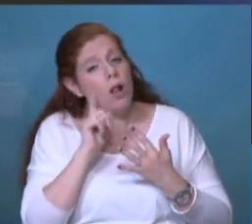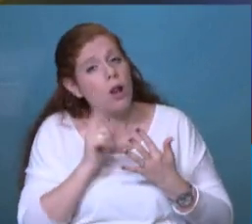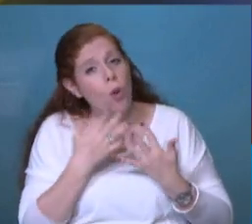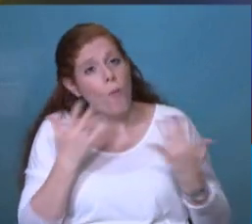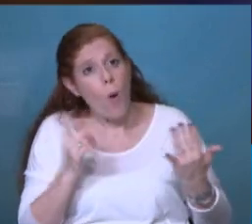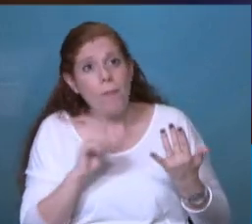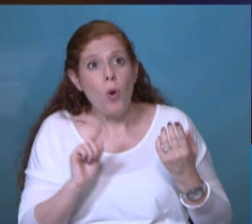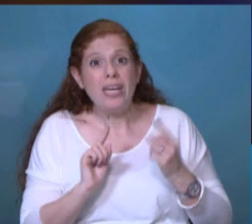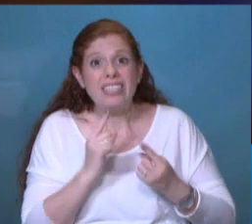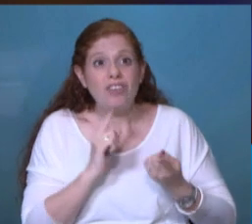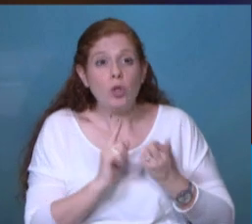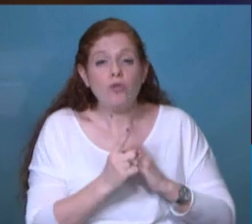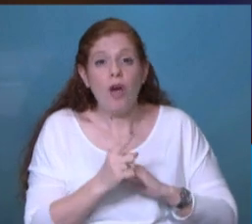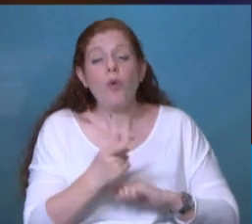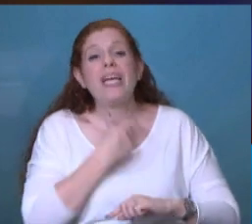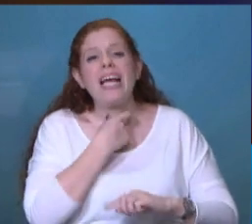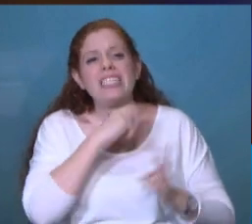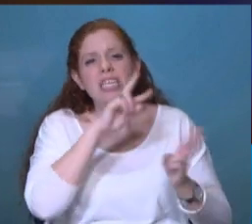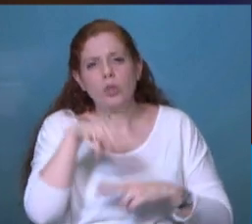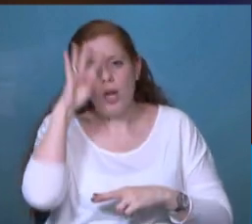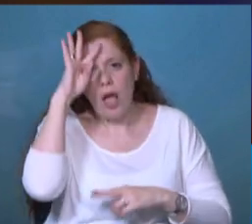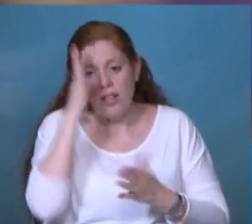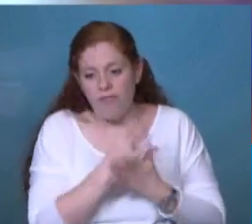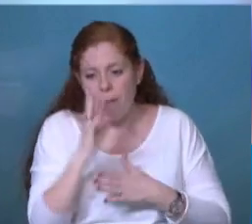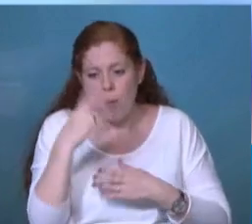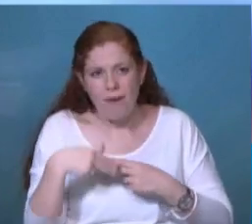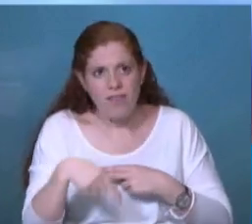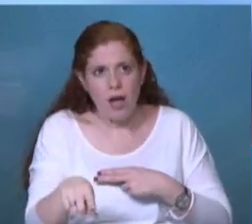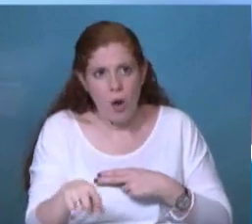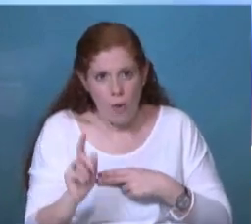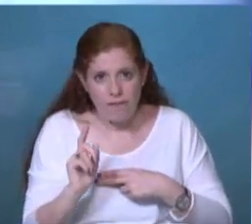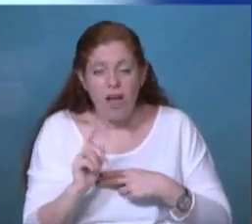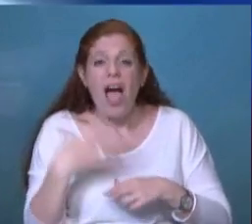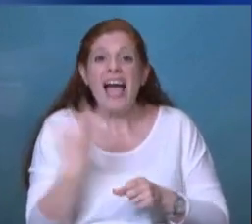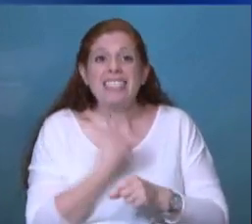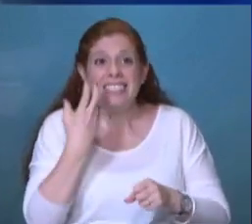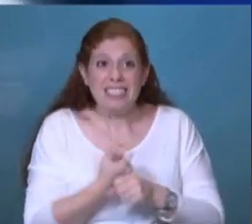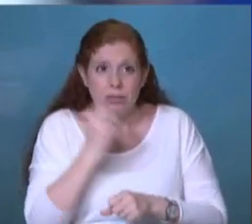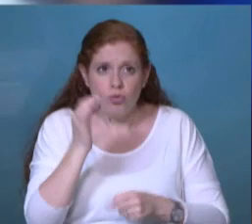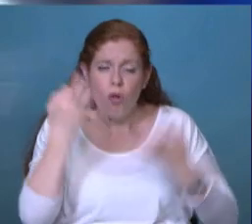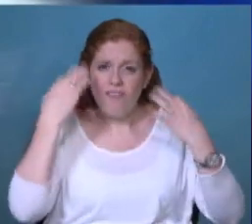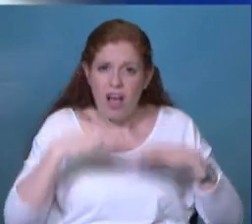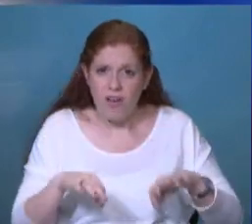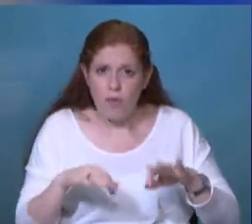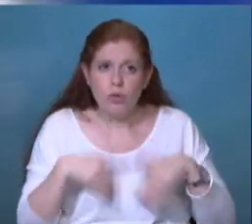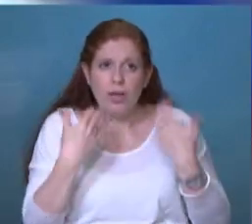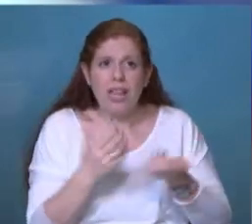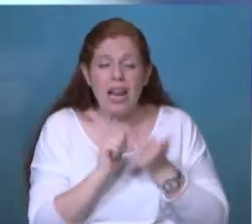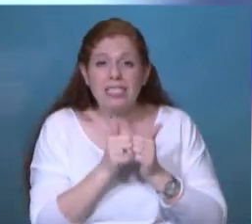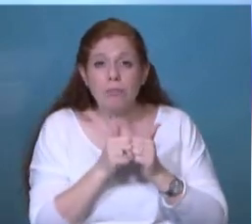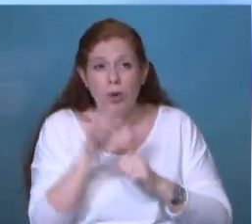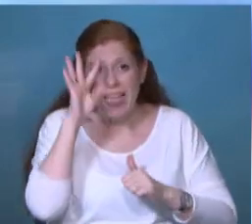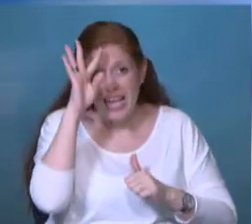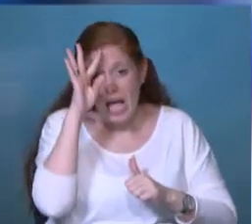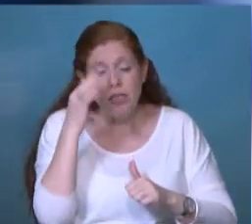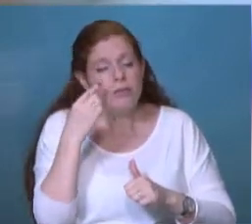צפויה, יאלץ עלי רזה לשוב לאיראן כבר ביום רביעי הקרוב. ההישגים שצבר והכבוד שהעניק לספורט האיראני, ככל הנראה